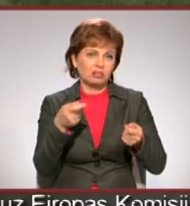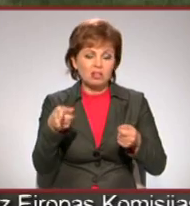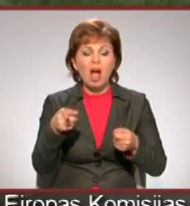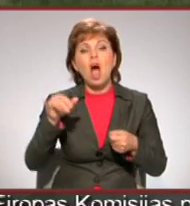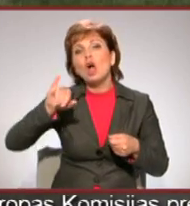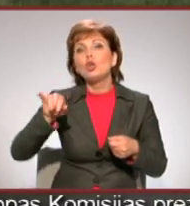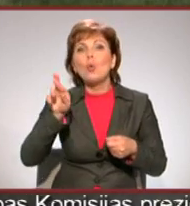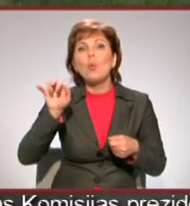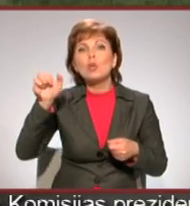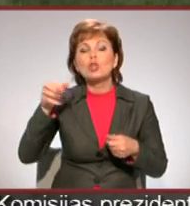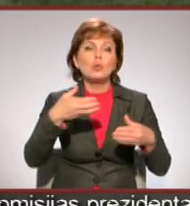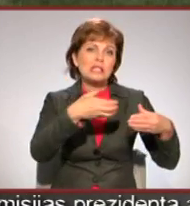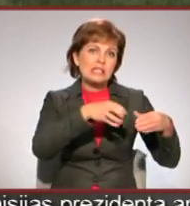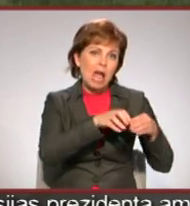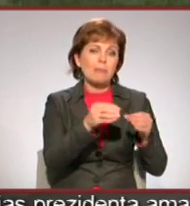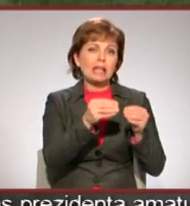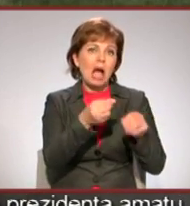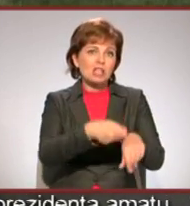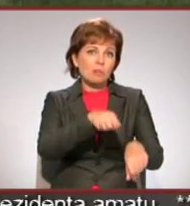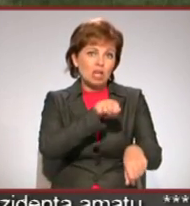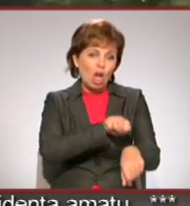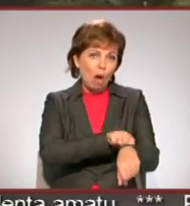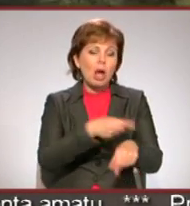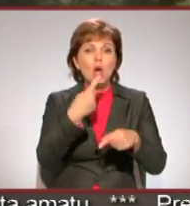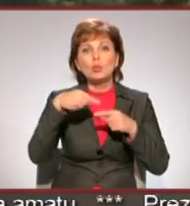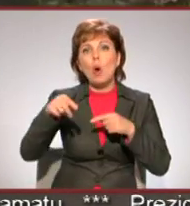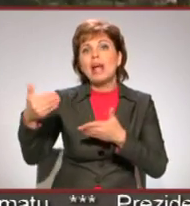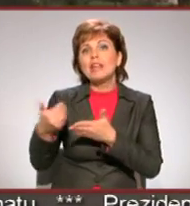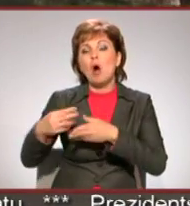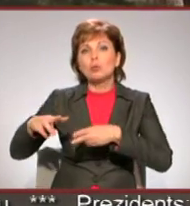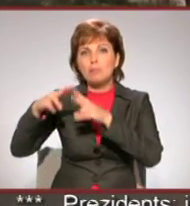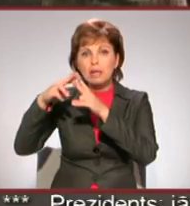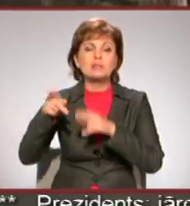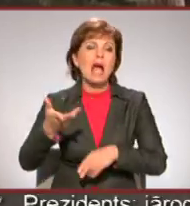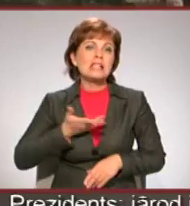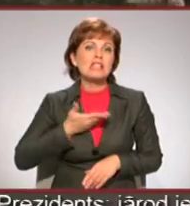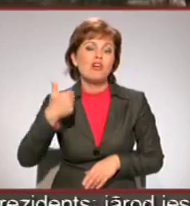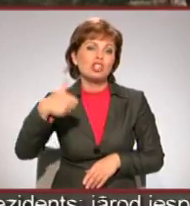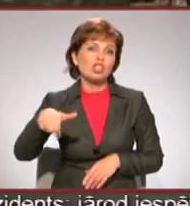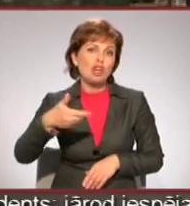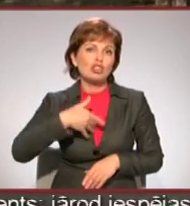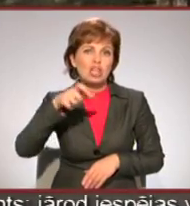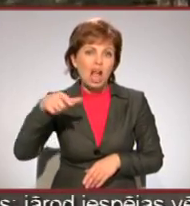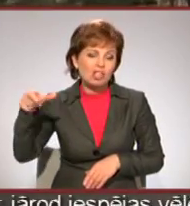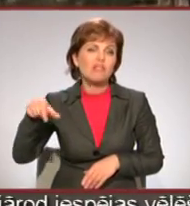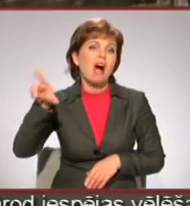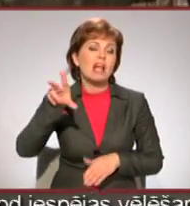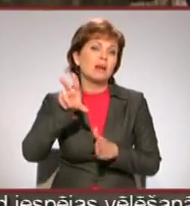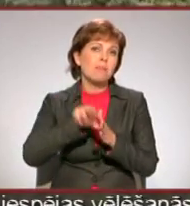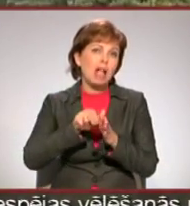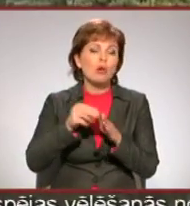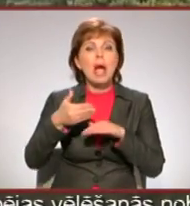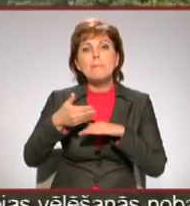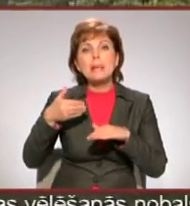Jurģu ciems atrodas tikai 10 km attālumā no Jaunpils ciema, atdzīvo ap 60 iedzīvotāju pārsvarā pensijas vai